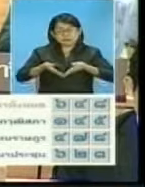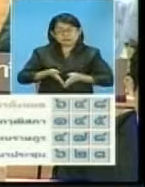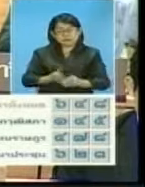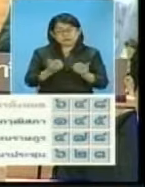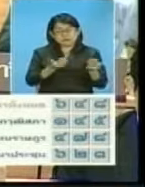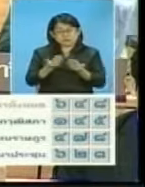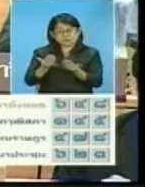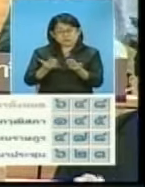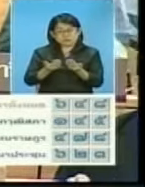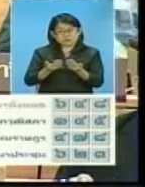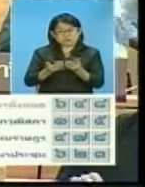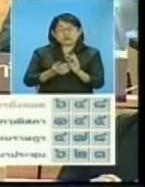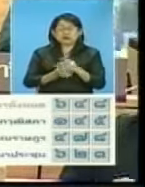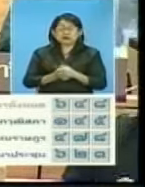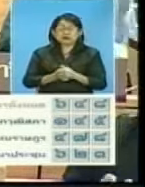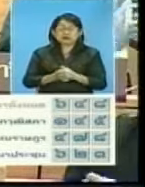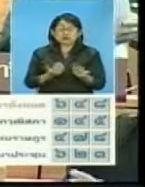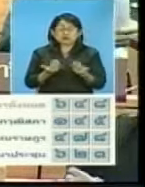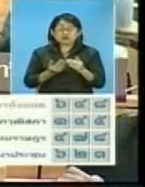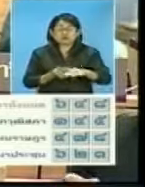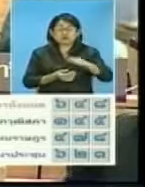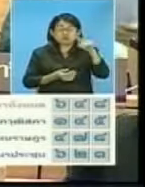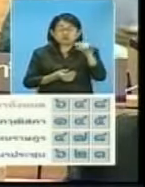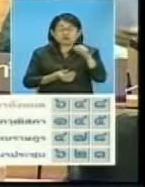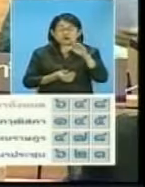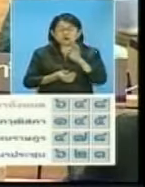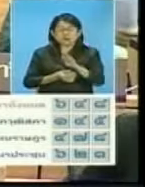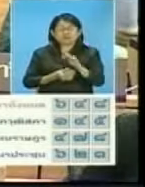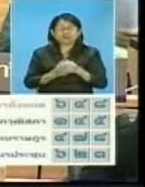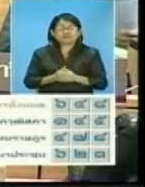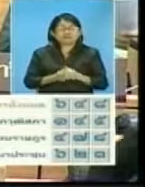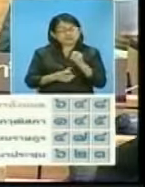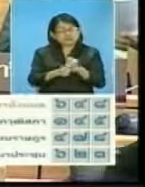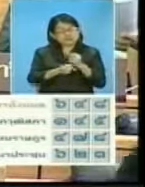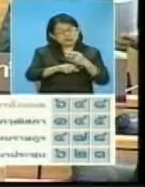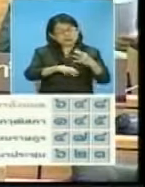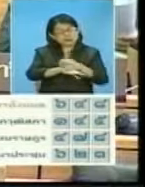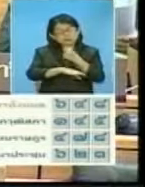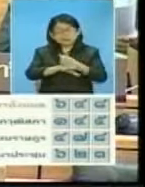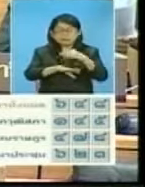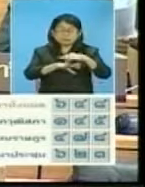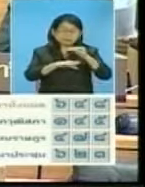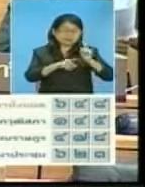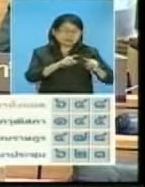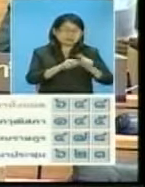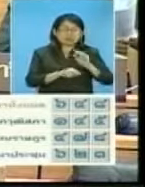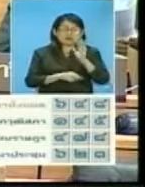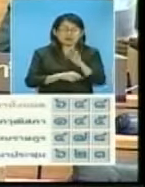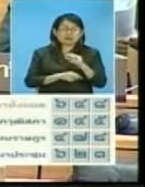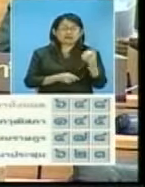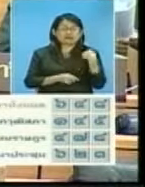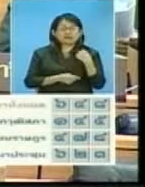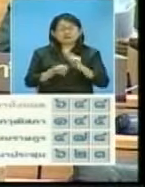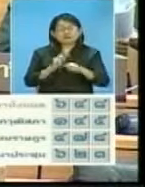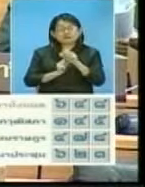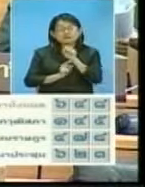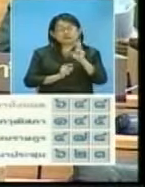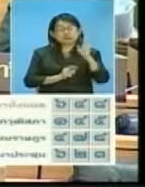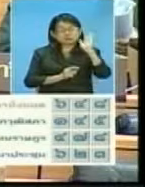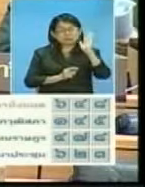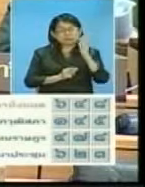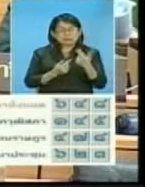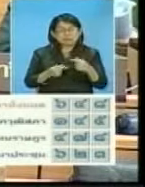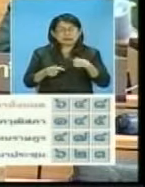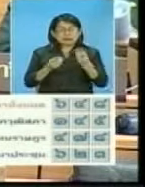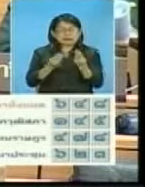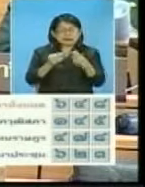แหน่งส.ส.หรือผู้ดำรงตำแหน่งทางการเมืองซึ่งเพื่อนสมาชิกวุฒิสภา2ท่านได้กล่าวไปแล้วผมไม่อยากจะลงรายละเอีย